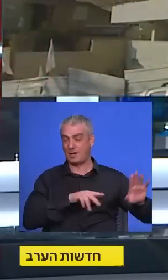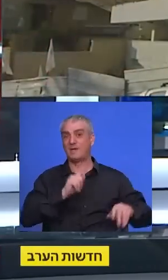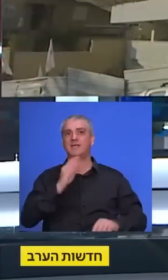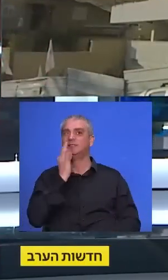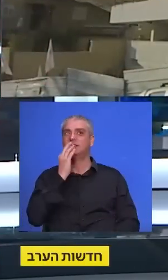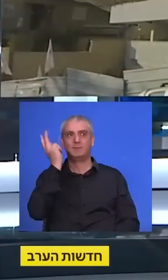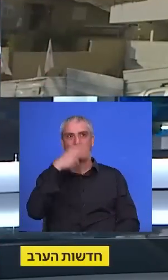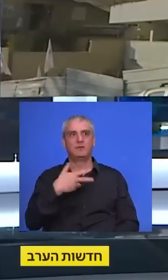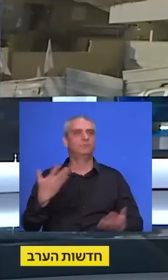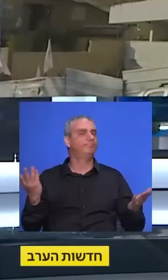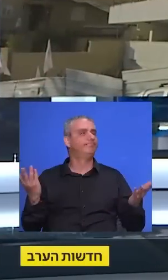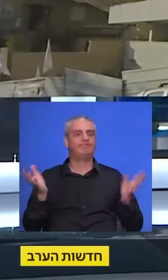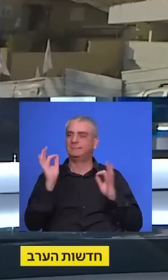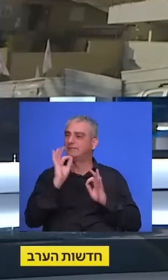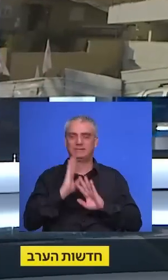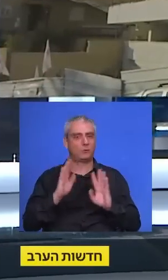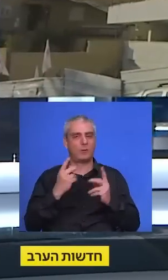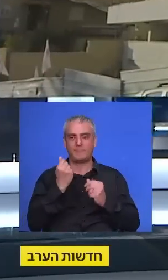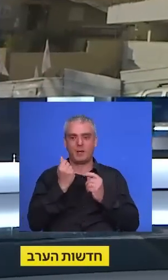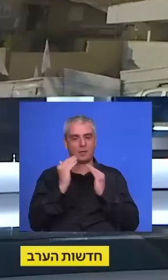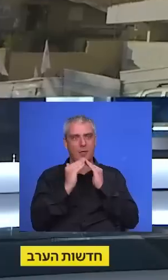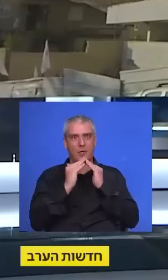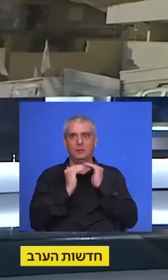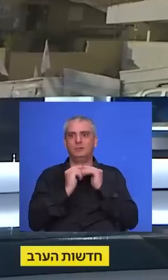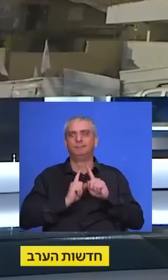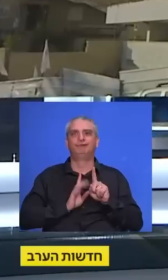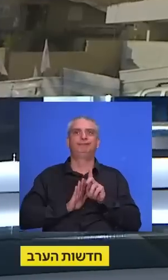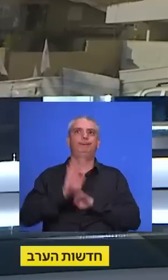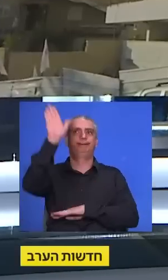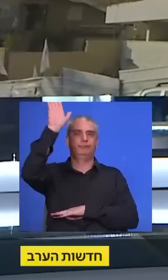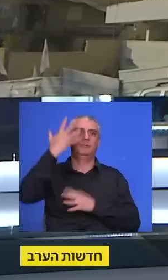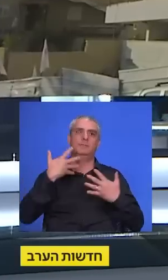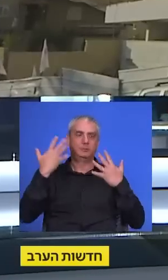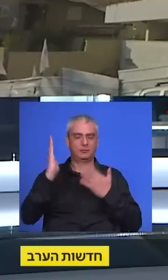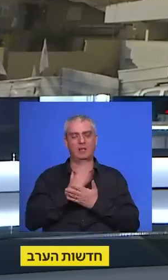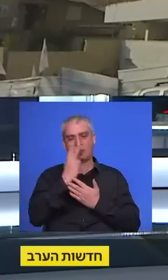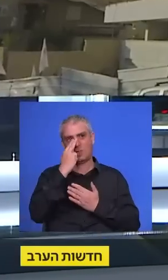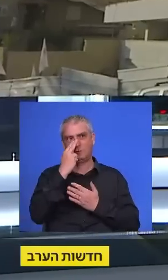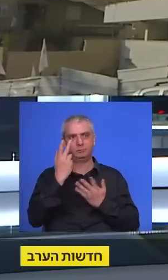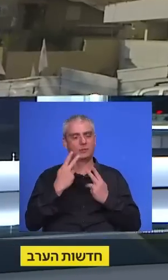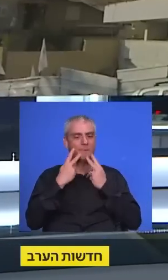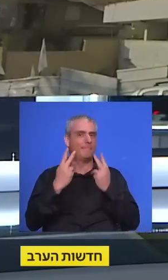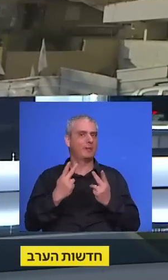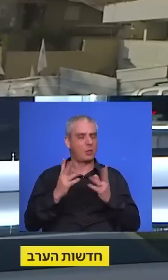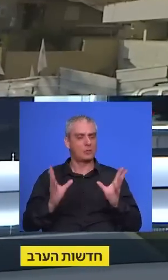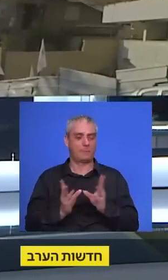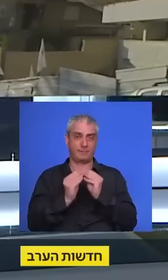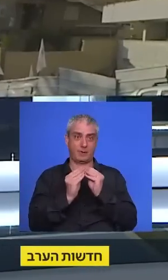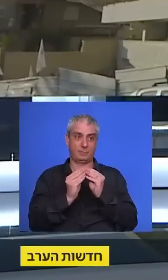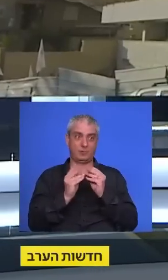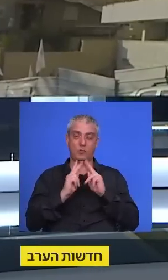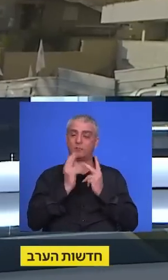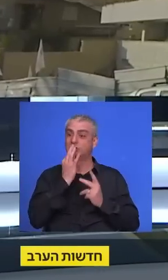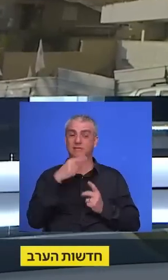שהבינו שאין להם שום סיכוי מול מחירי הדיור שזינקו בעשור האחרון, הם החליטו לנסות למצוא פתרון יחד. קבוצות